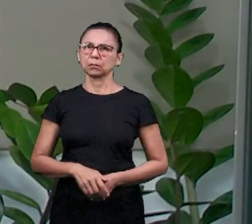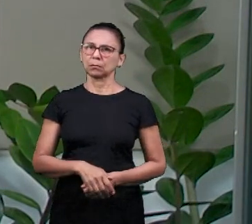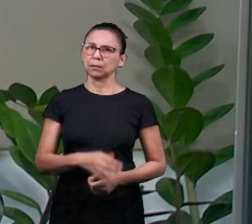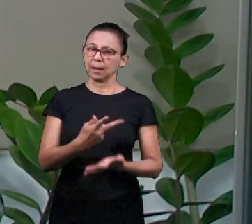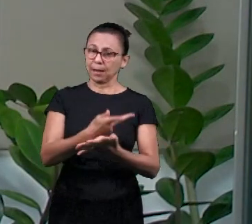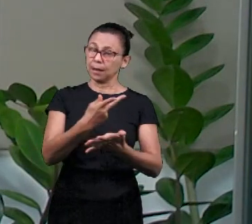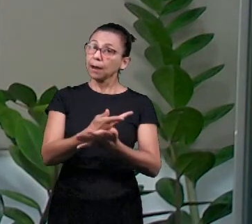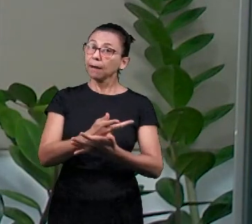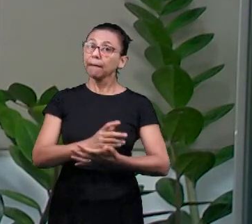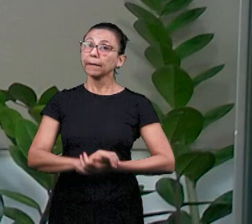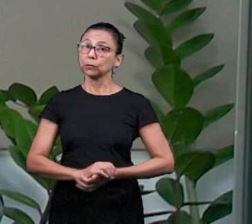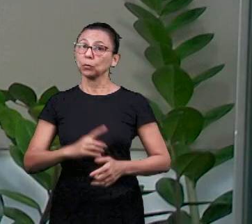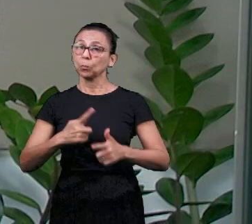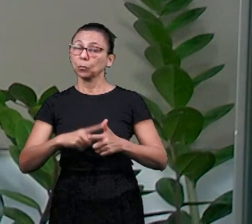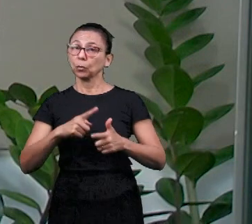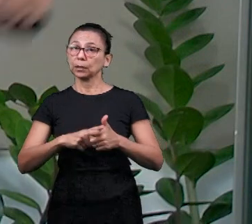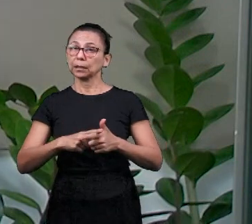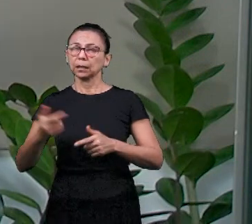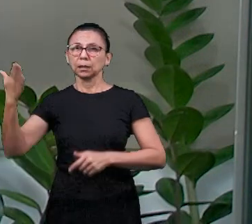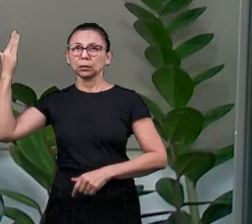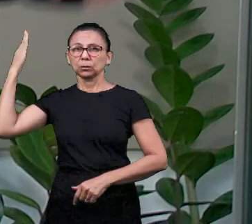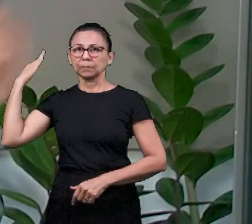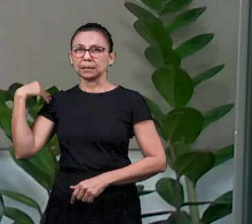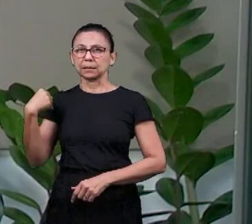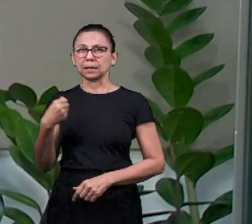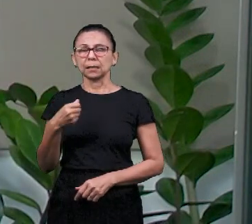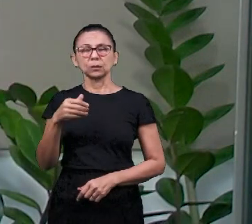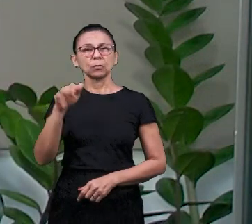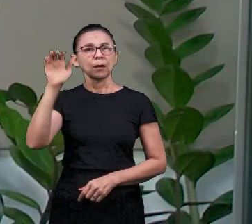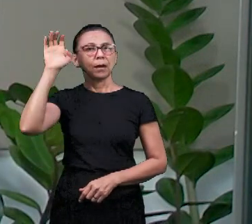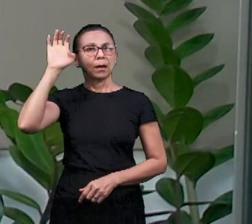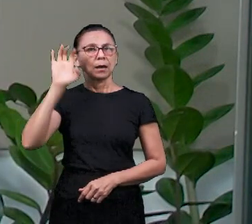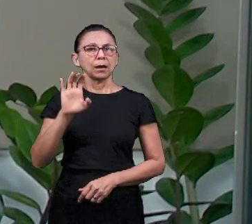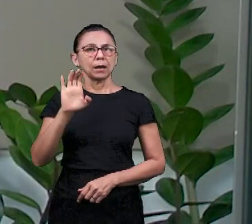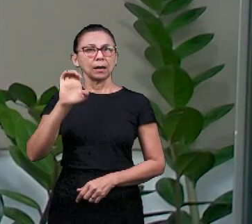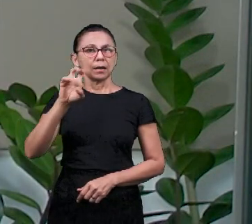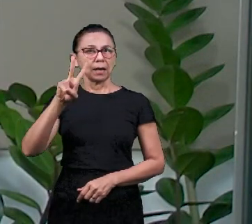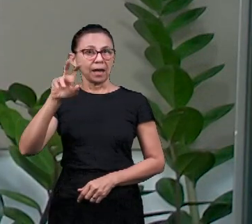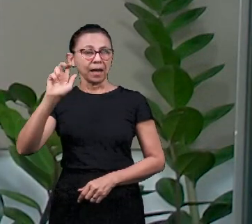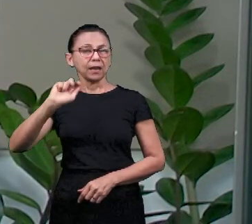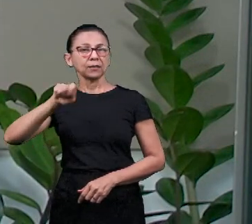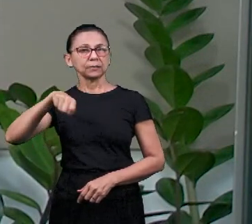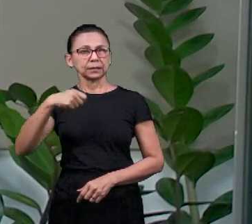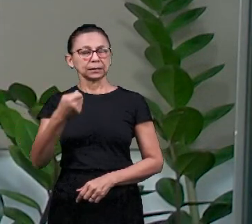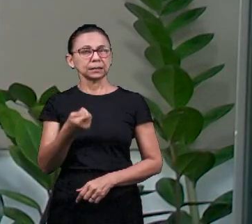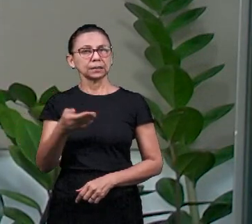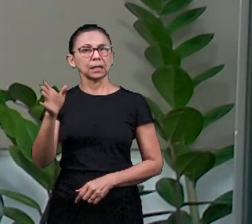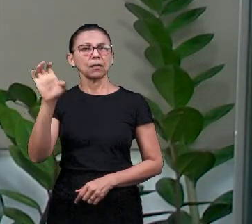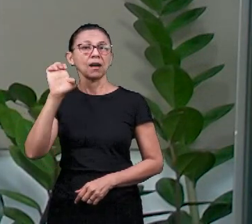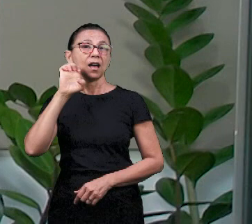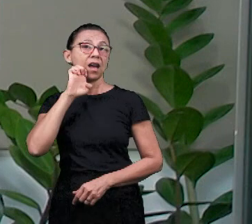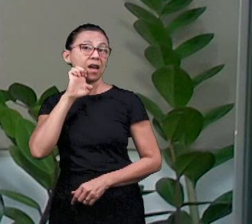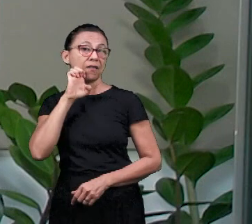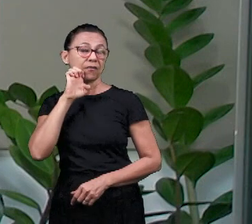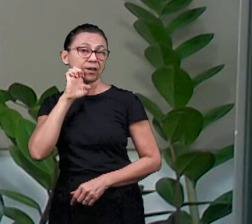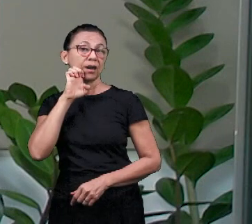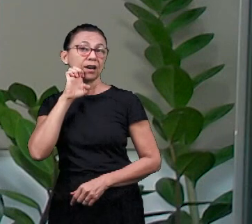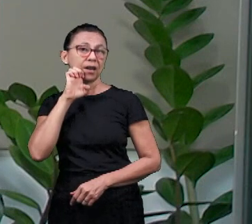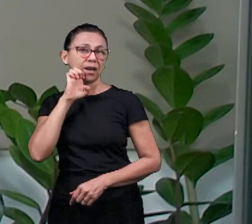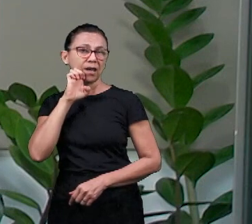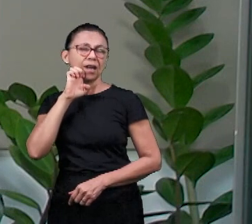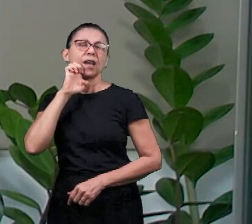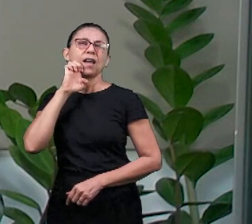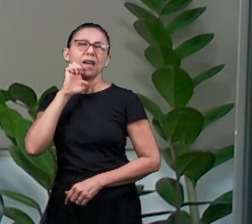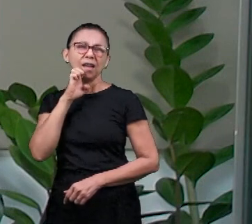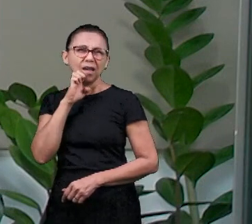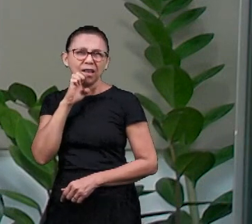Quand Ève a été trompée dans la Genèse, l'adversaire a dit, c'est ça que Dieu a dit? C'est ça